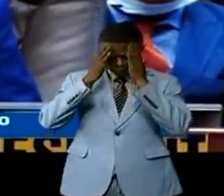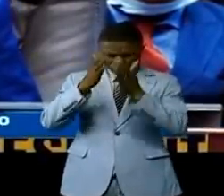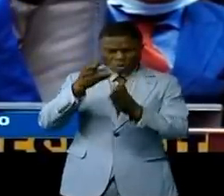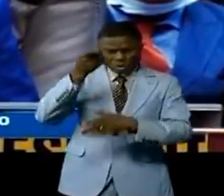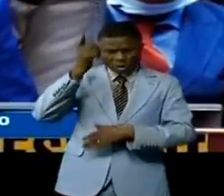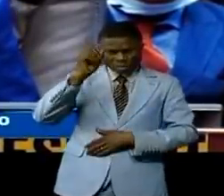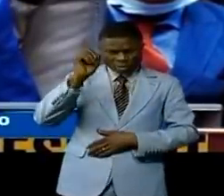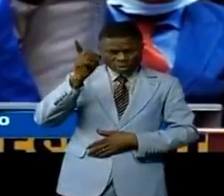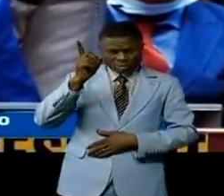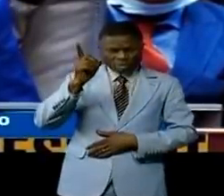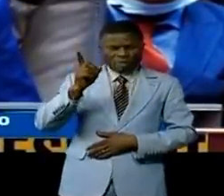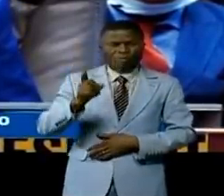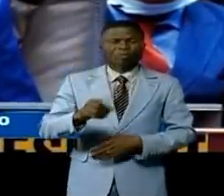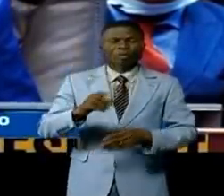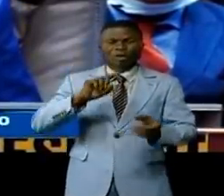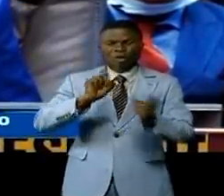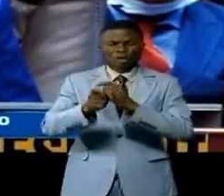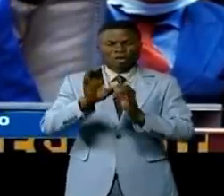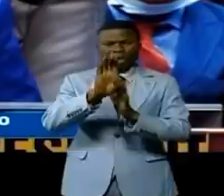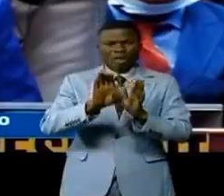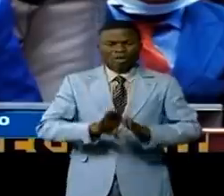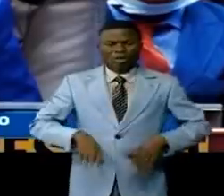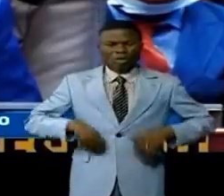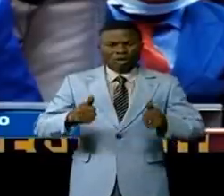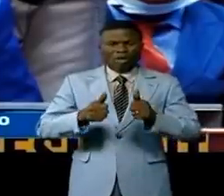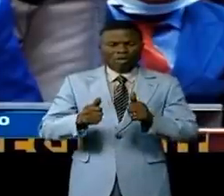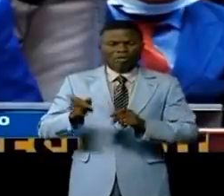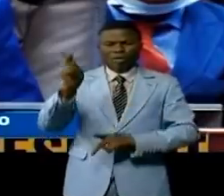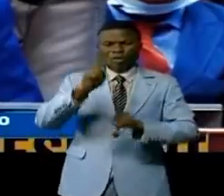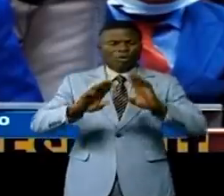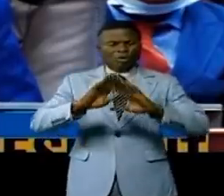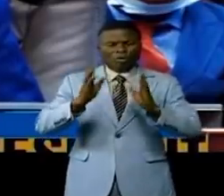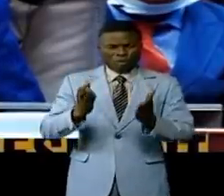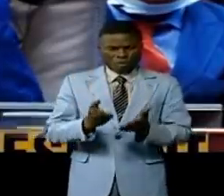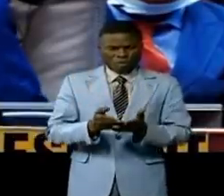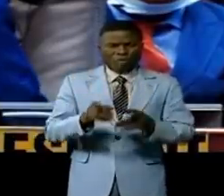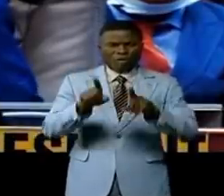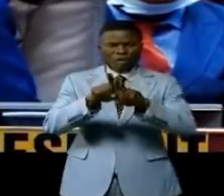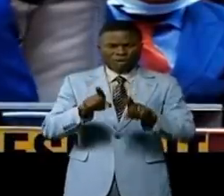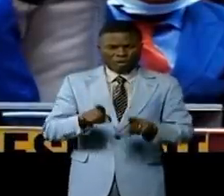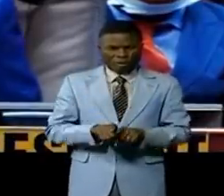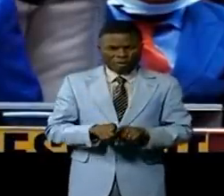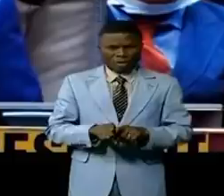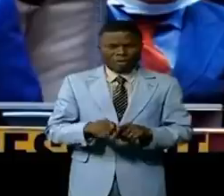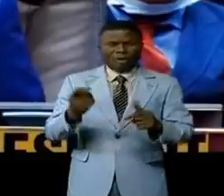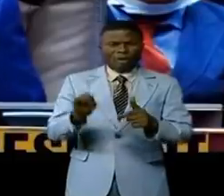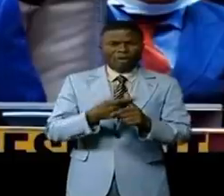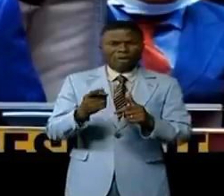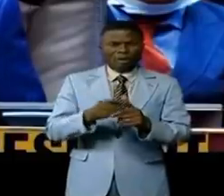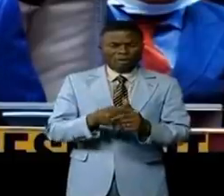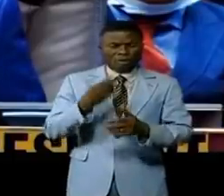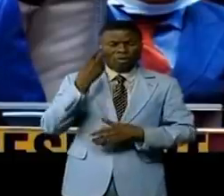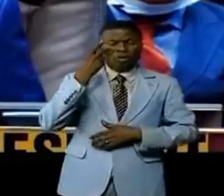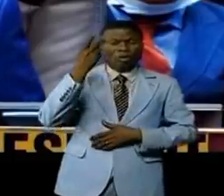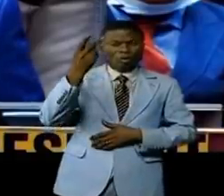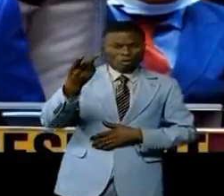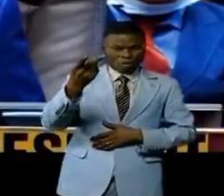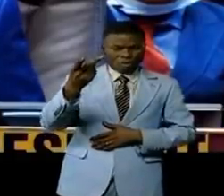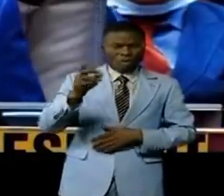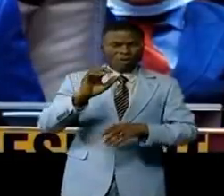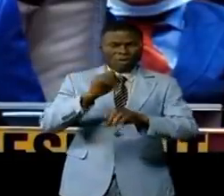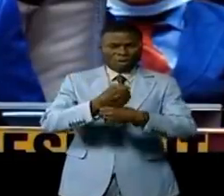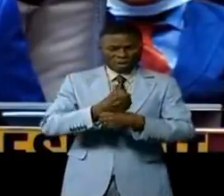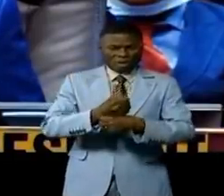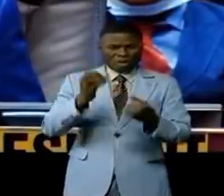absolument privilégier l'amélioration des conditions de vie de nos concitoyens, cela dans la perspective de la création